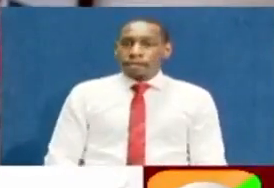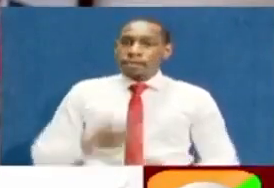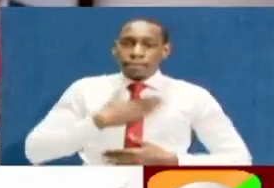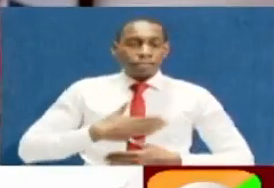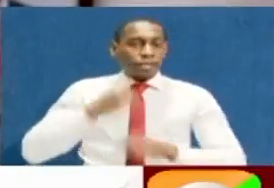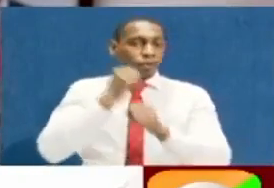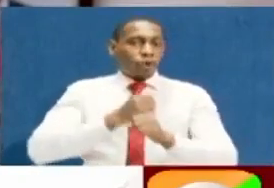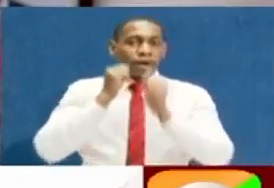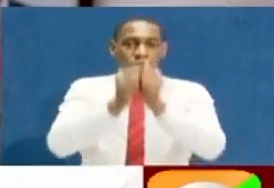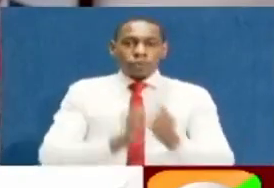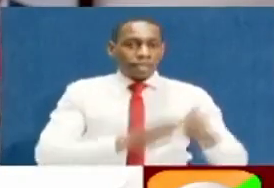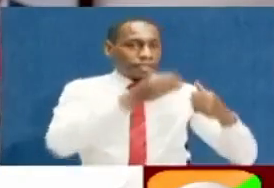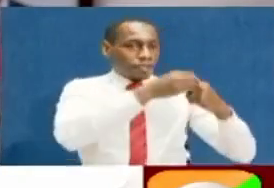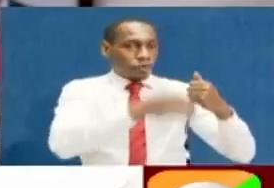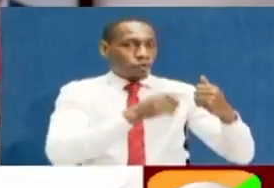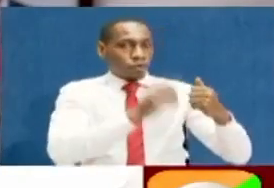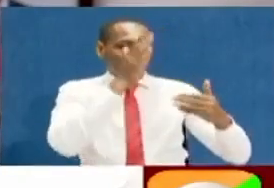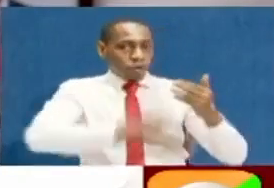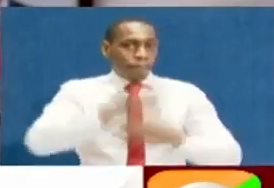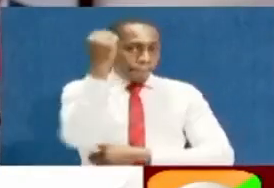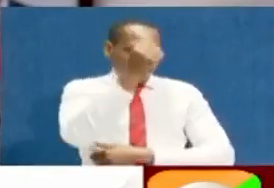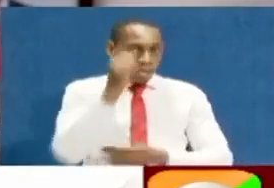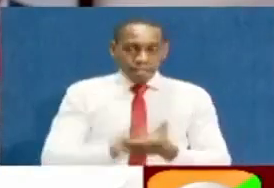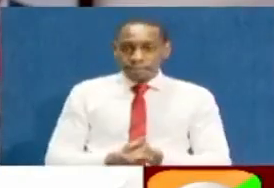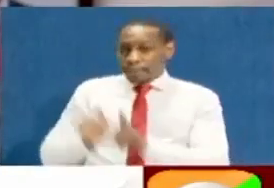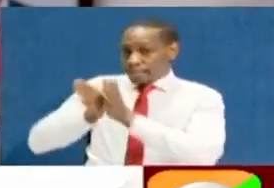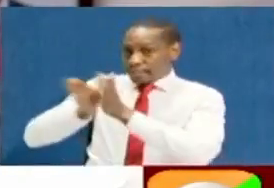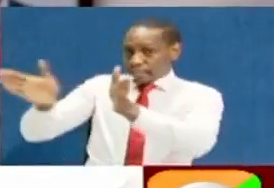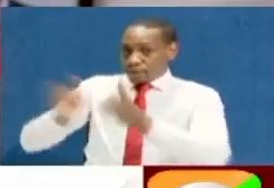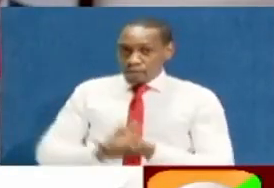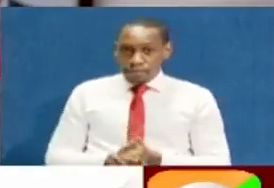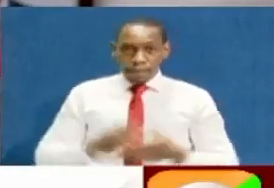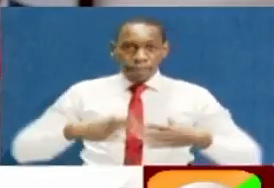mtafanya kazi pamoja. Sonko wacha siasa. Jemedari